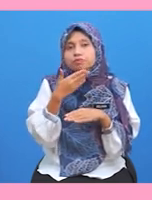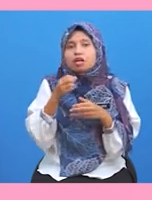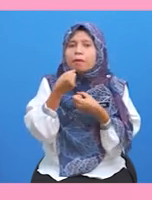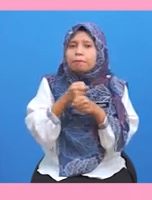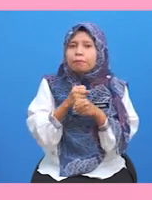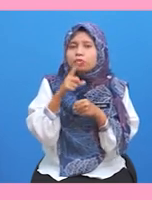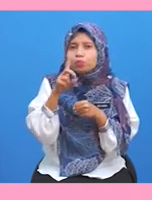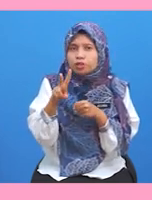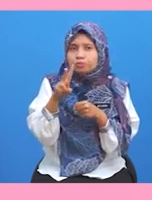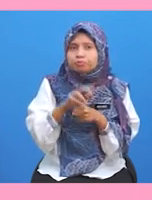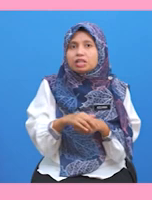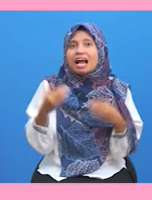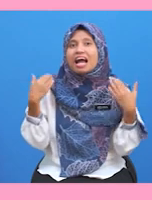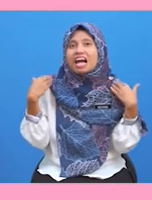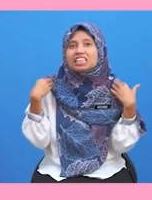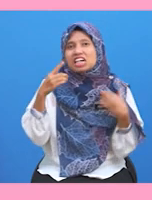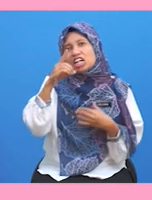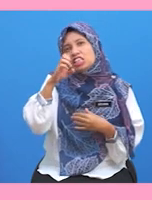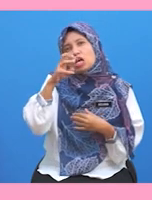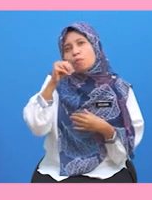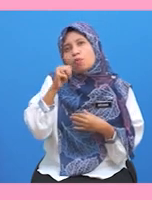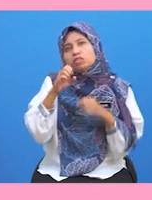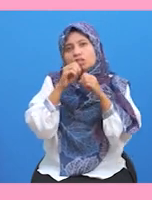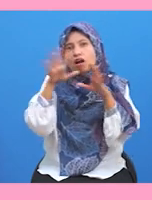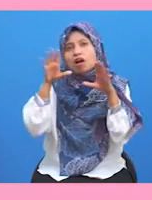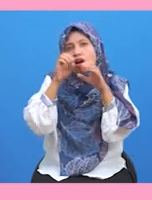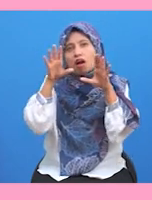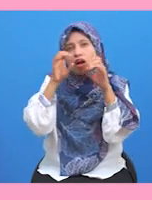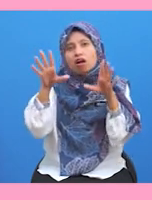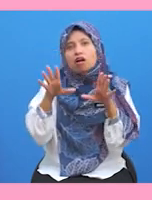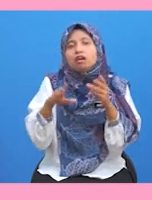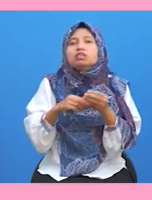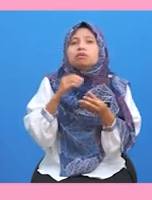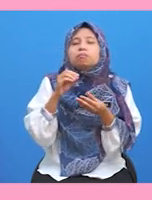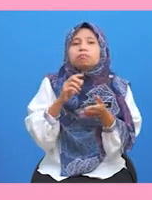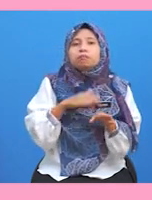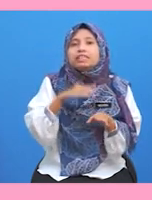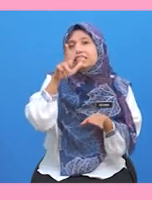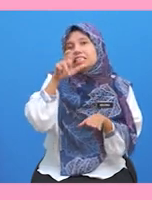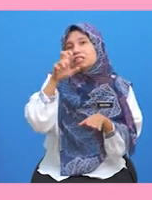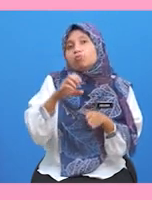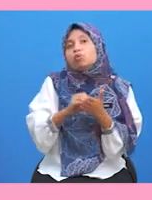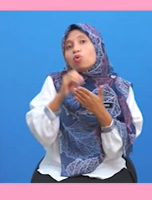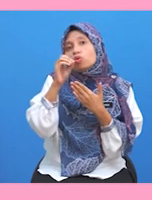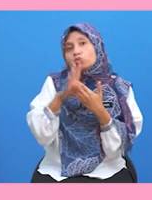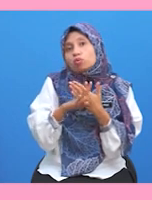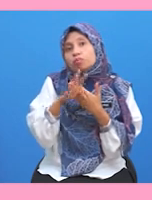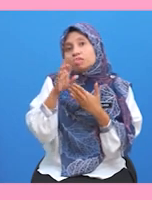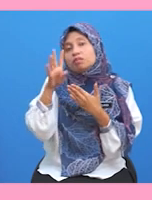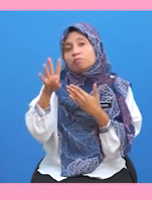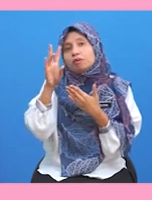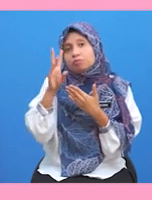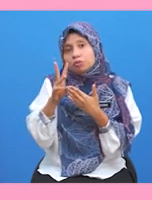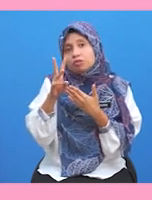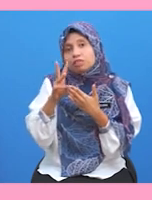kedua adalah mengadakan demonstrasi. Pada 30 Oktober 1946, demonstrasi yang